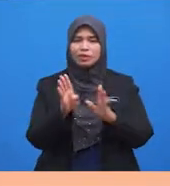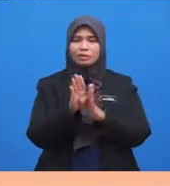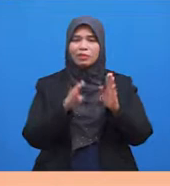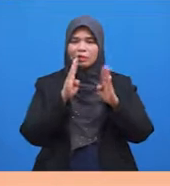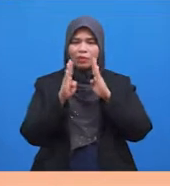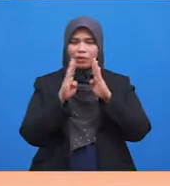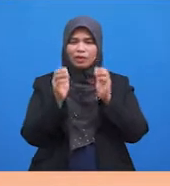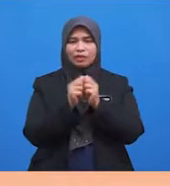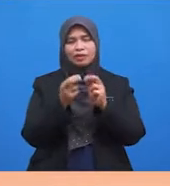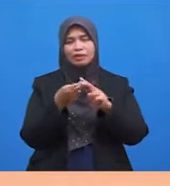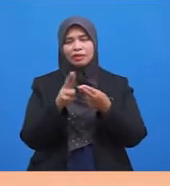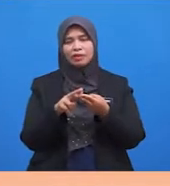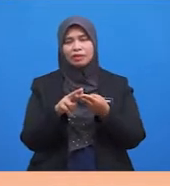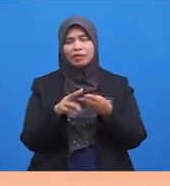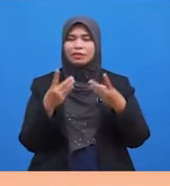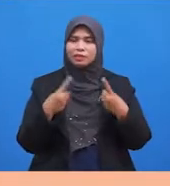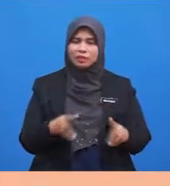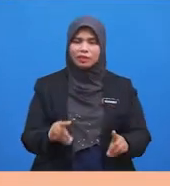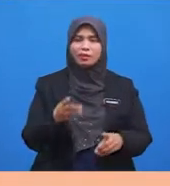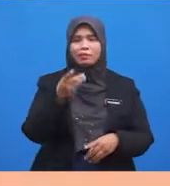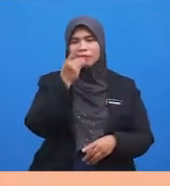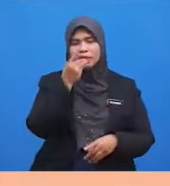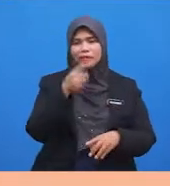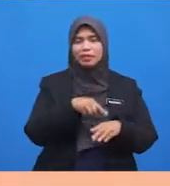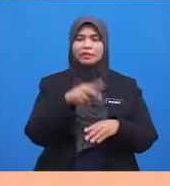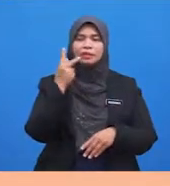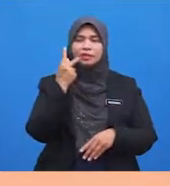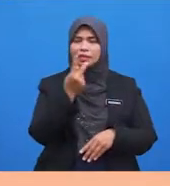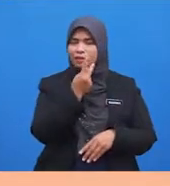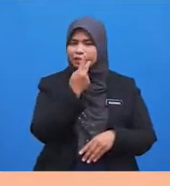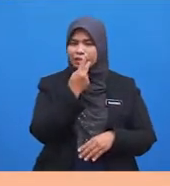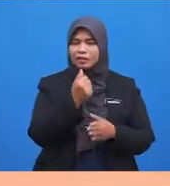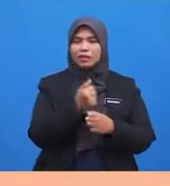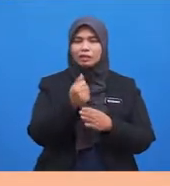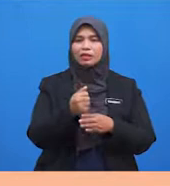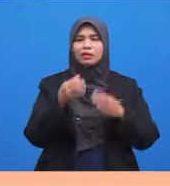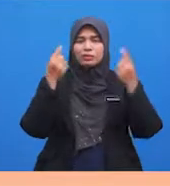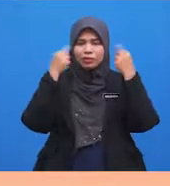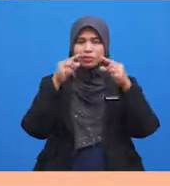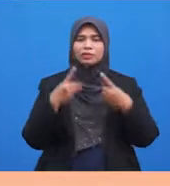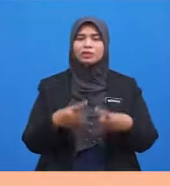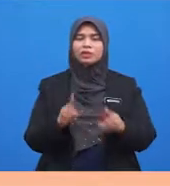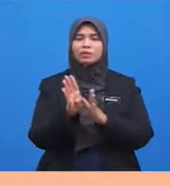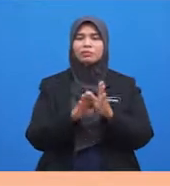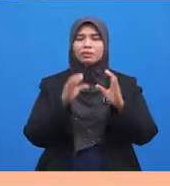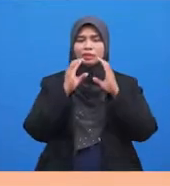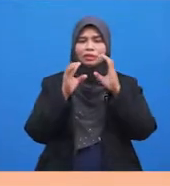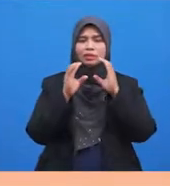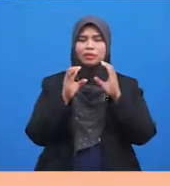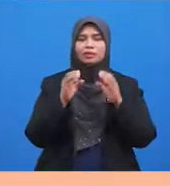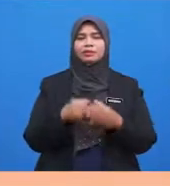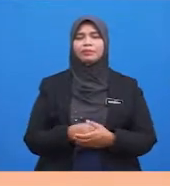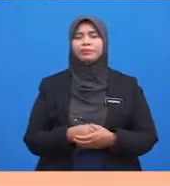dengan rakan, sedang makan di kantin, atau guru sedang bercakap di dalam